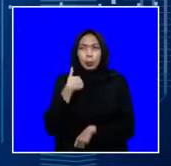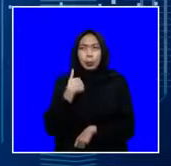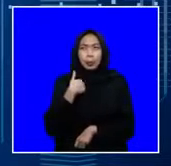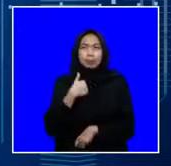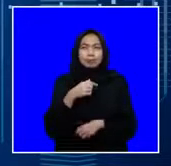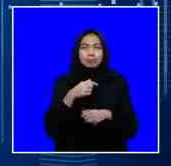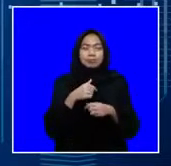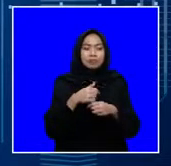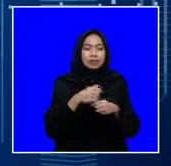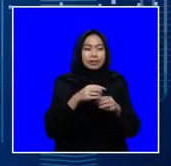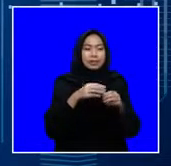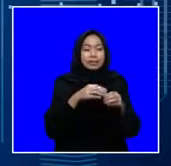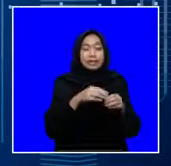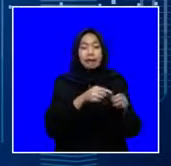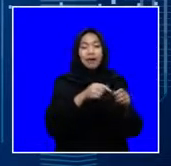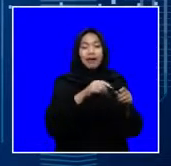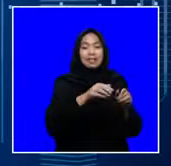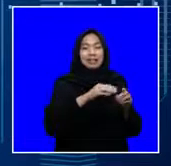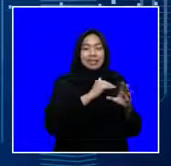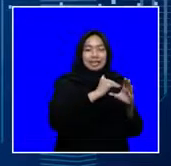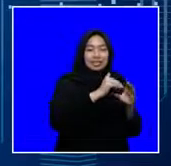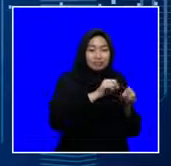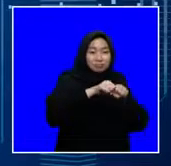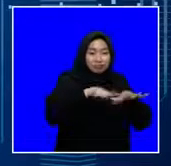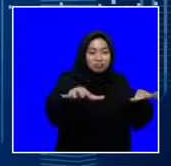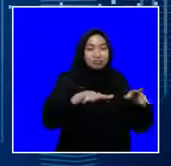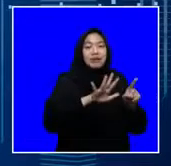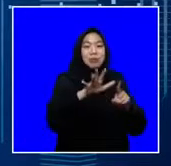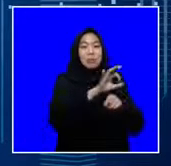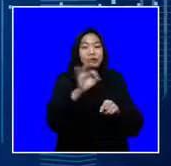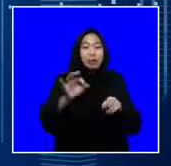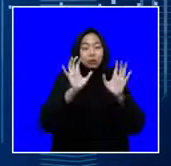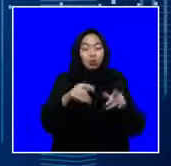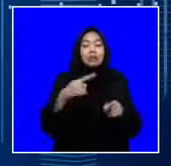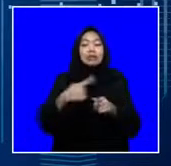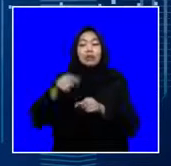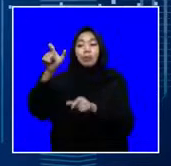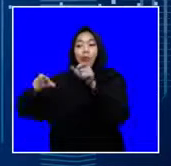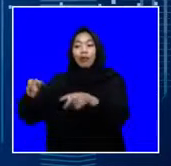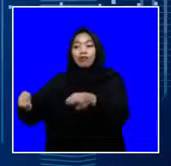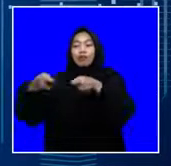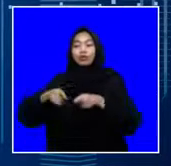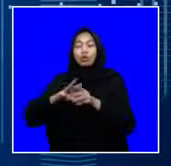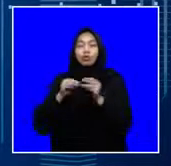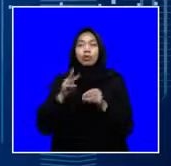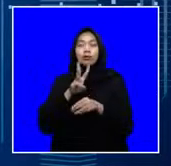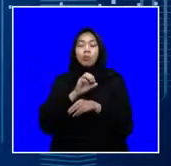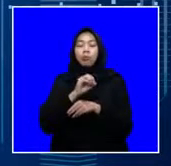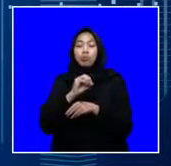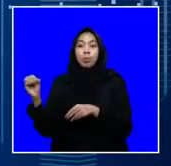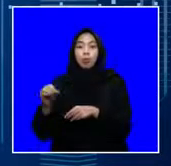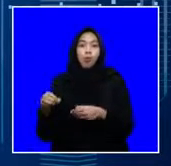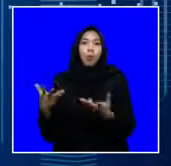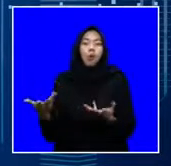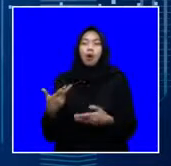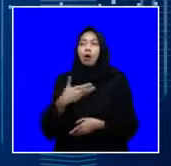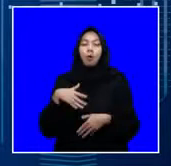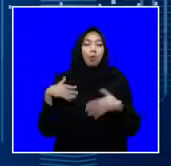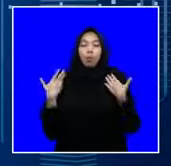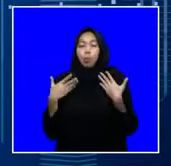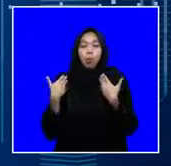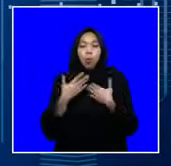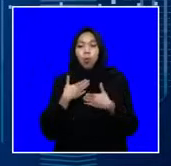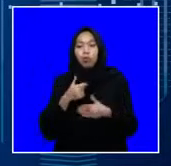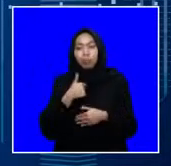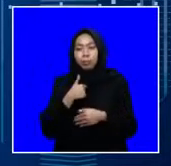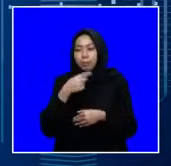15.000, tapi 30.000, hampir 35.000 yang apply ke dalam program ini Kampus Mengajar. Itulah jiwa kemanusiaan